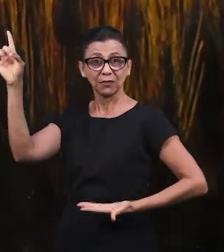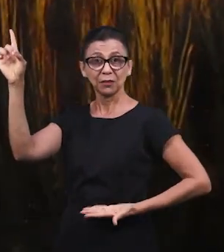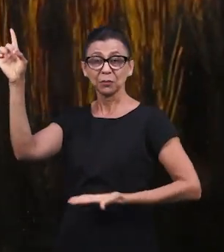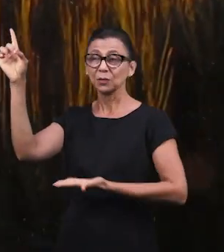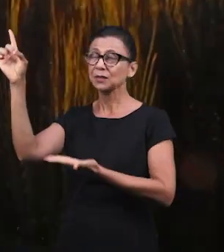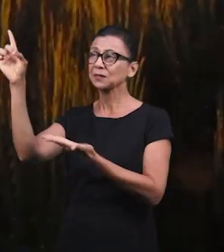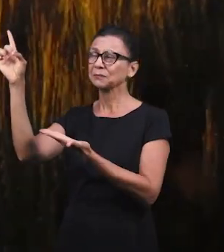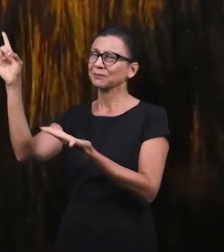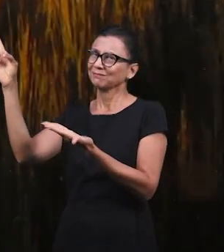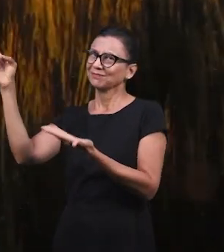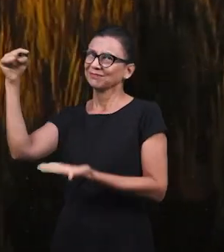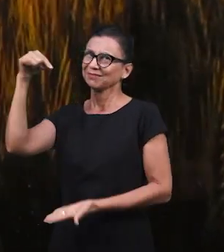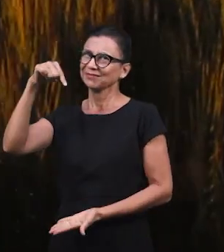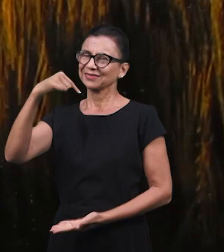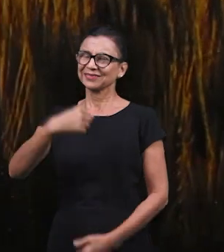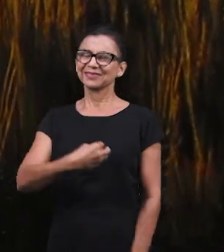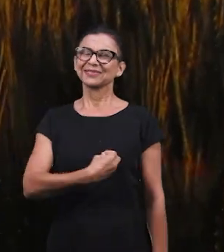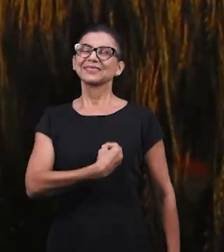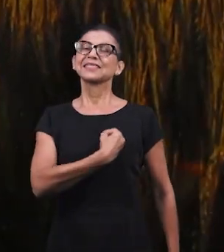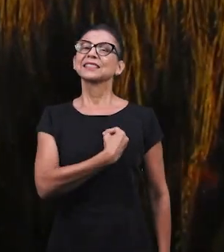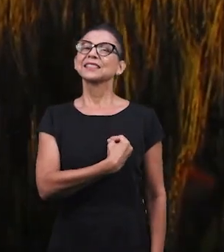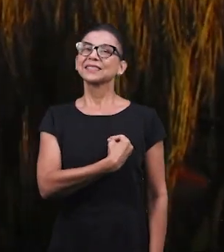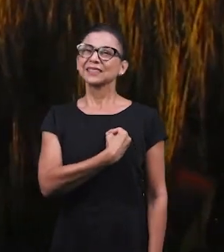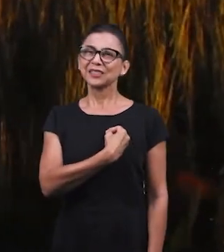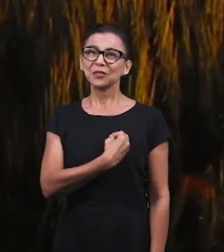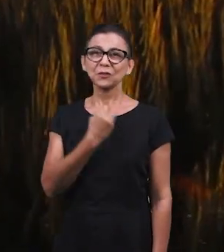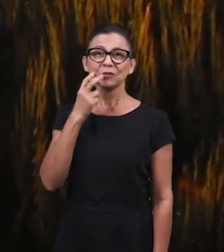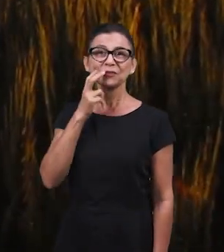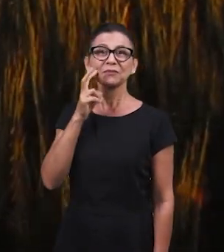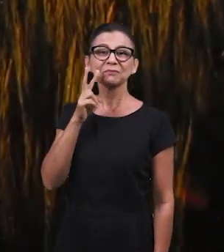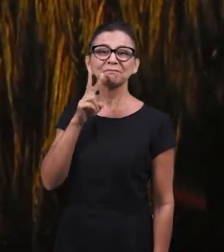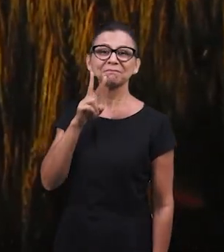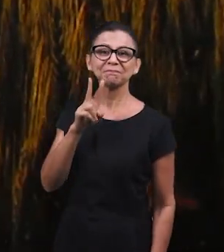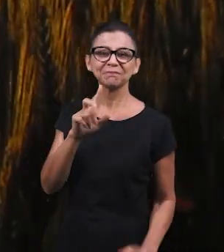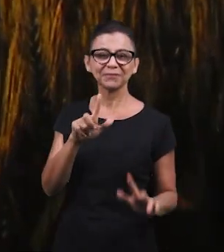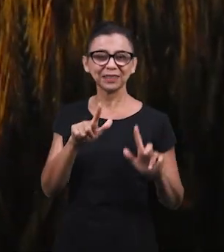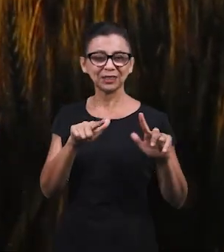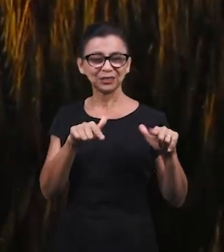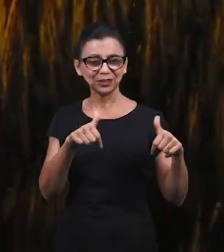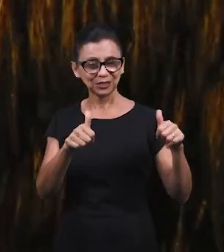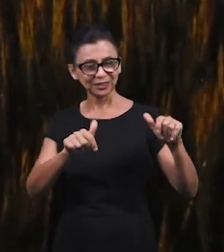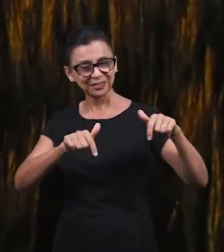Он с нами всегда. И сейчас Он здесь.